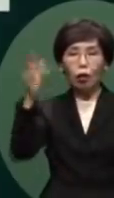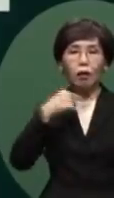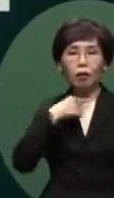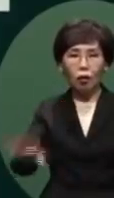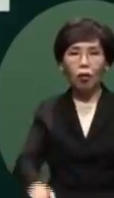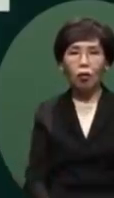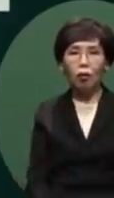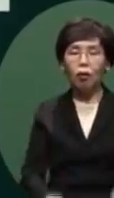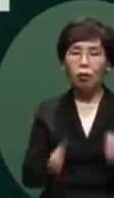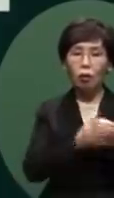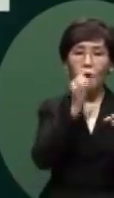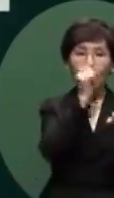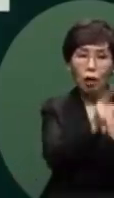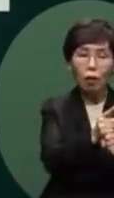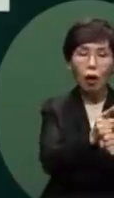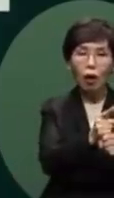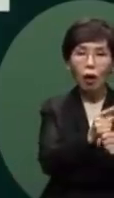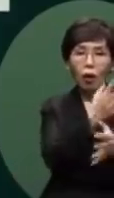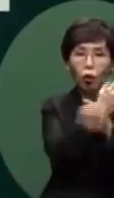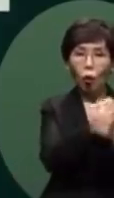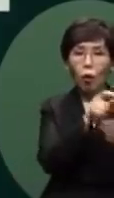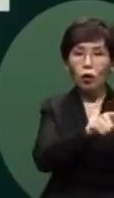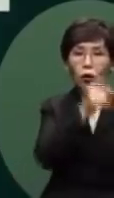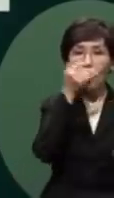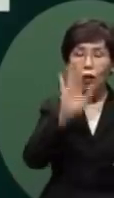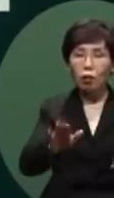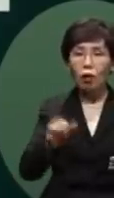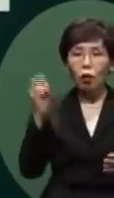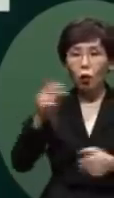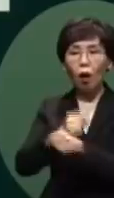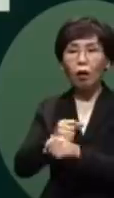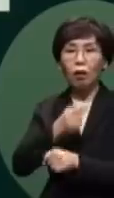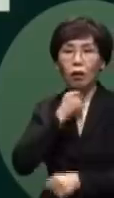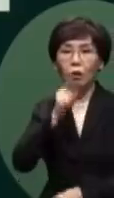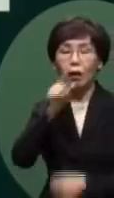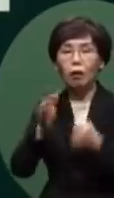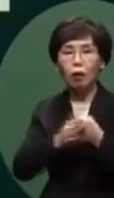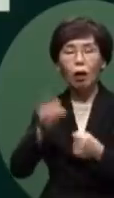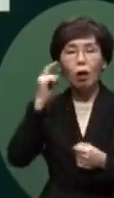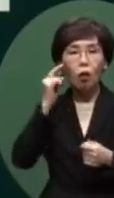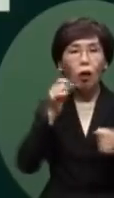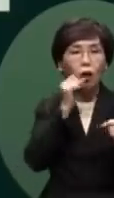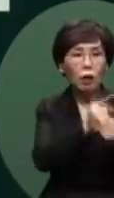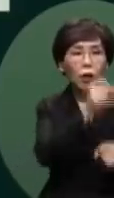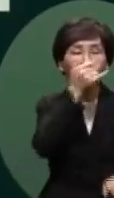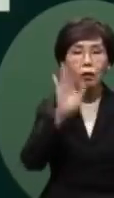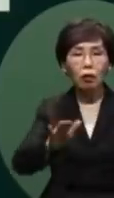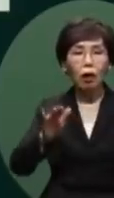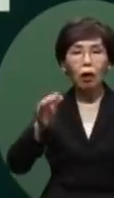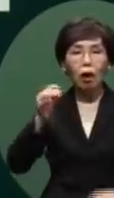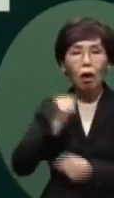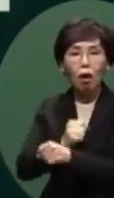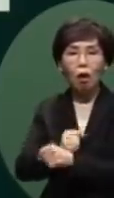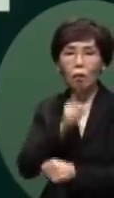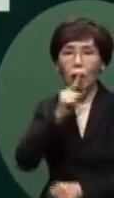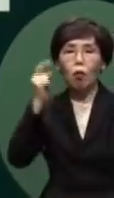이렇게 얘기하셔서 이것도 이미 하고 있는데 네. 또 하겠다고 그러셔서 왜 하고 있는 걸 또 하겠다고 그러냐 이게